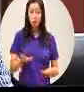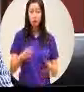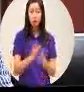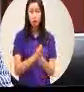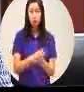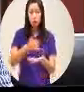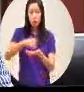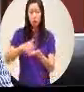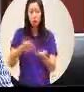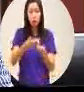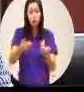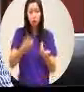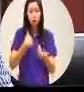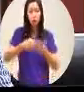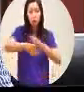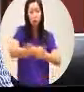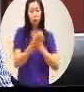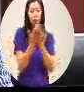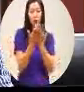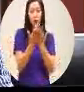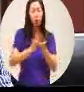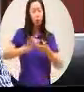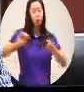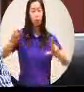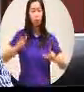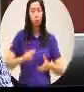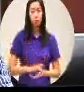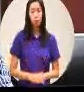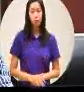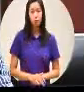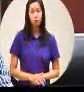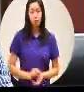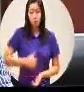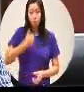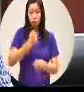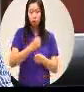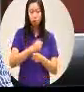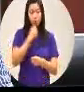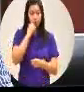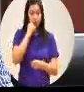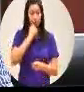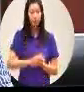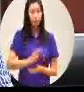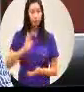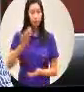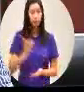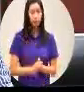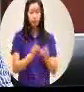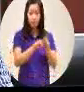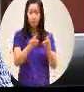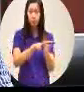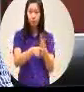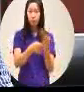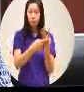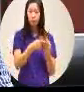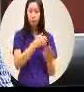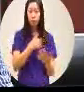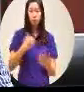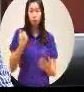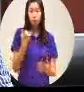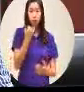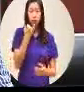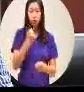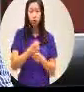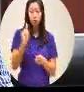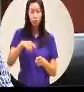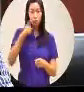的方式齁，跟我们以前入学方式我相信有很大的改变，这个要做齁可能很困难，不过我想依你们专业的能力齁，是不是有办法去